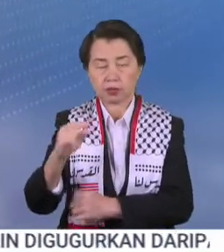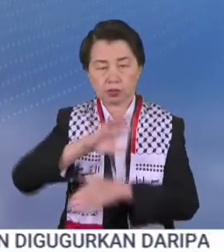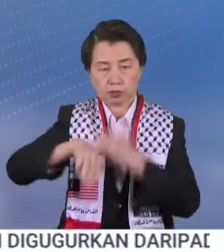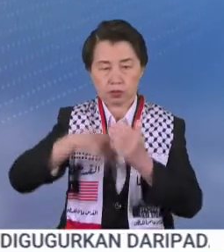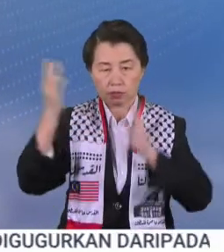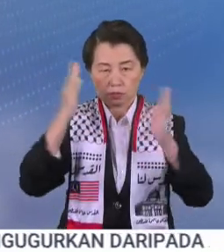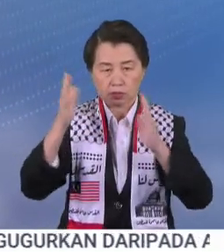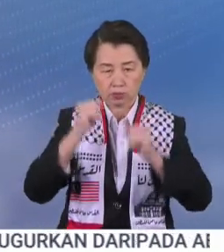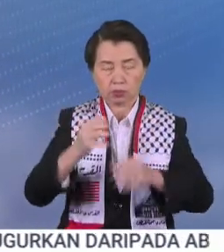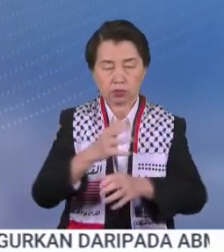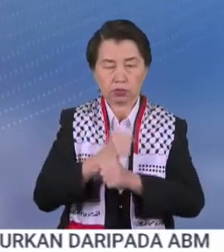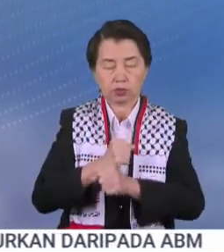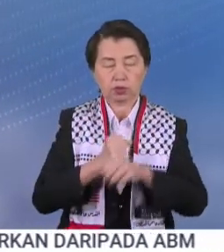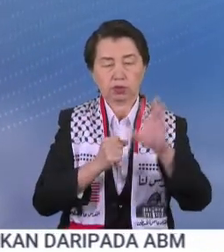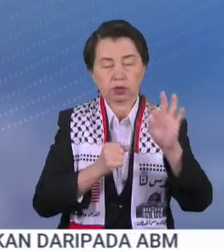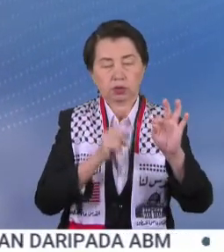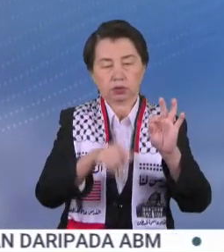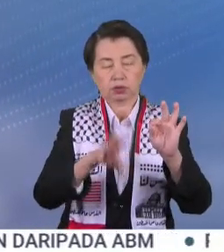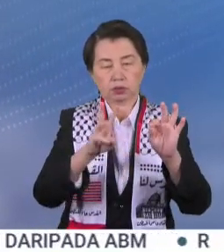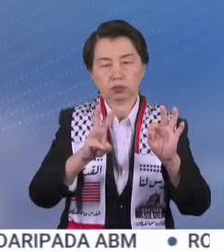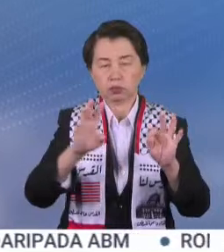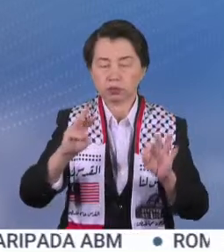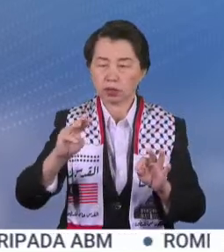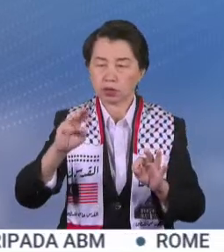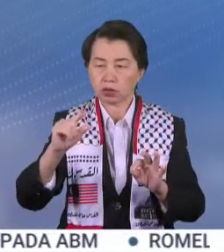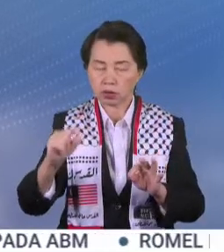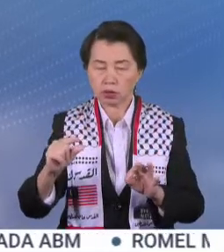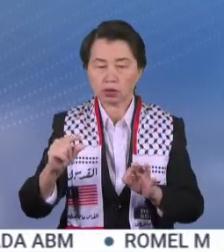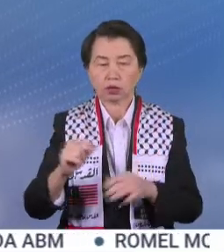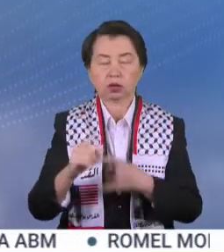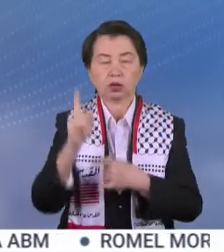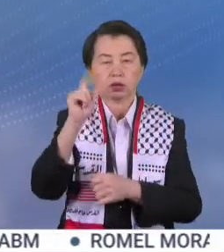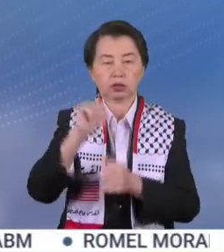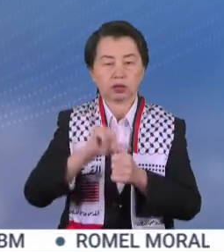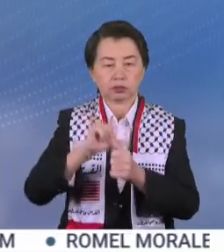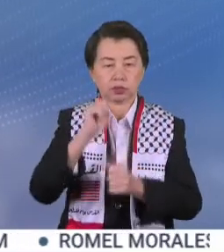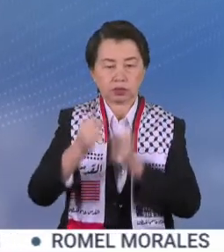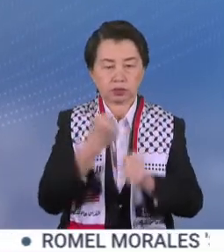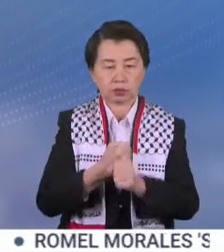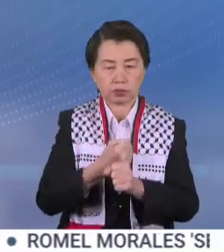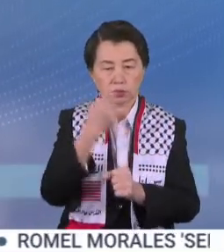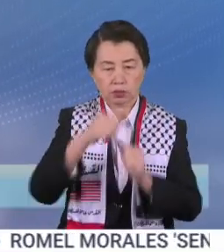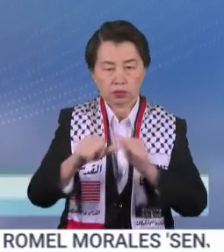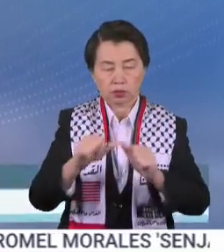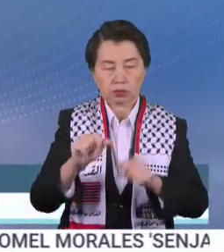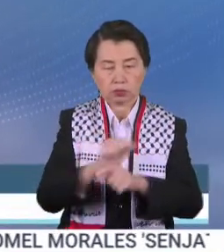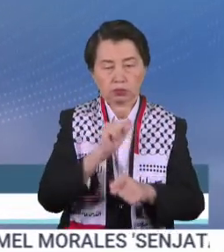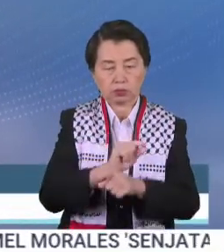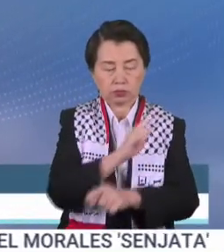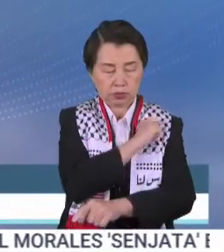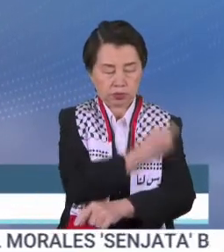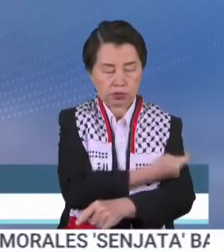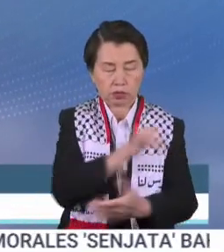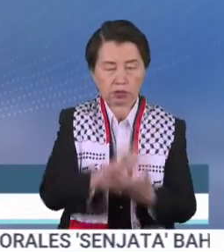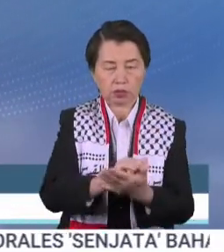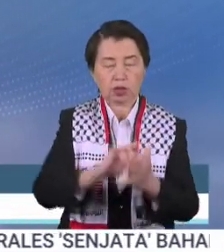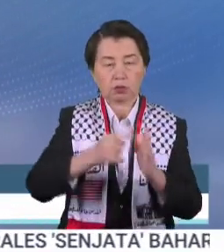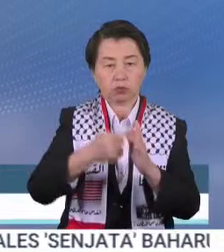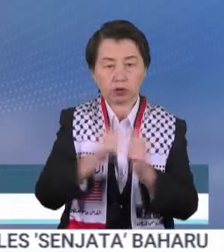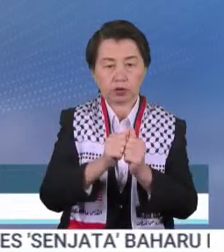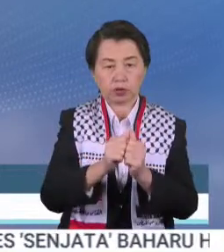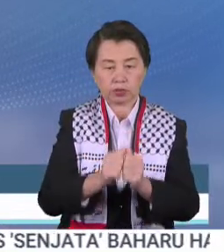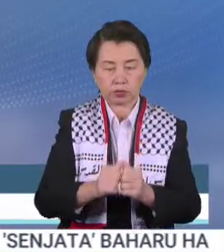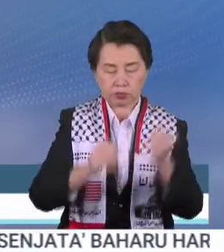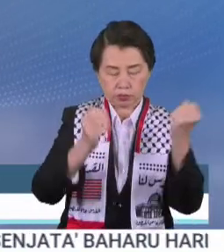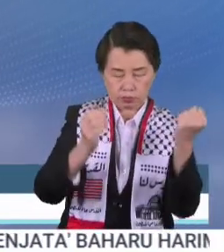menjana sehingga 6.9 MW tenaga solar setiap tahun. Usaha melestarikan penggunaan tenaga itu dimulakan dengan